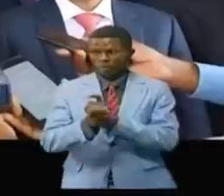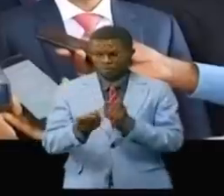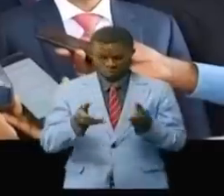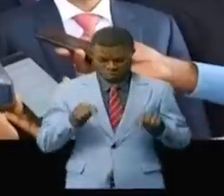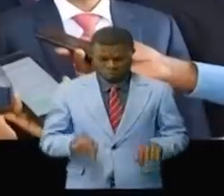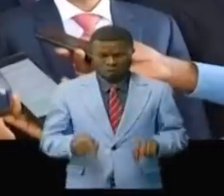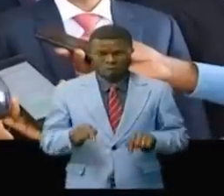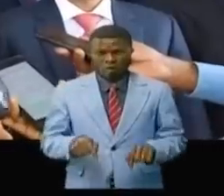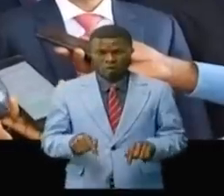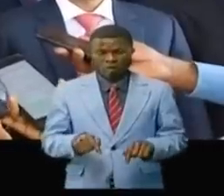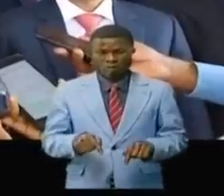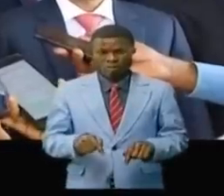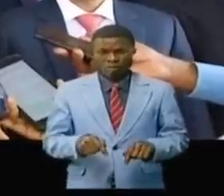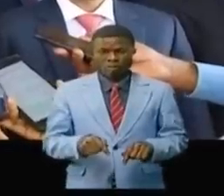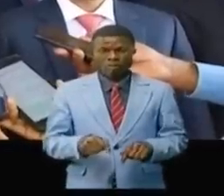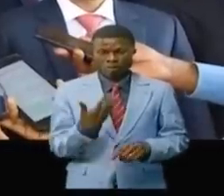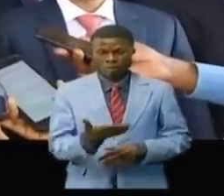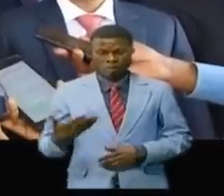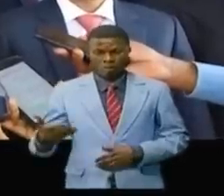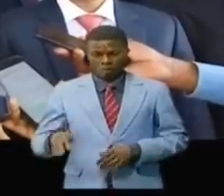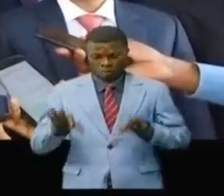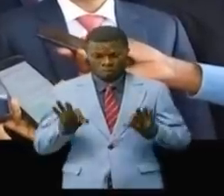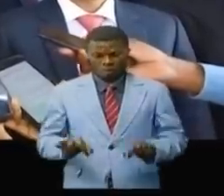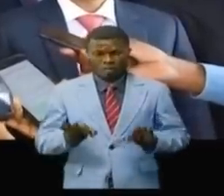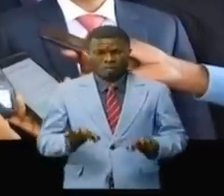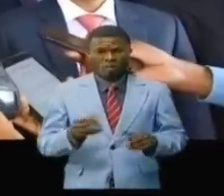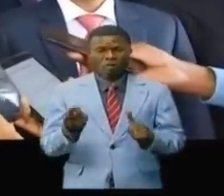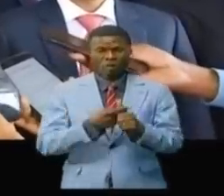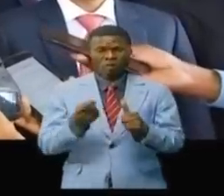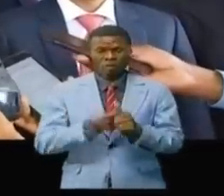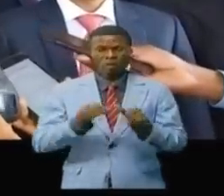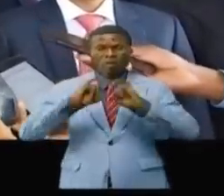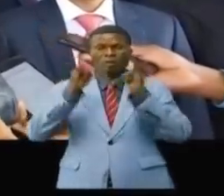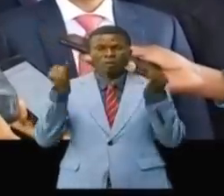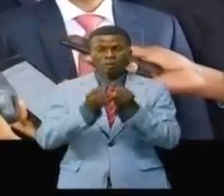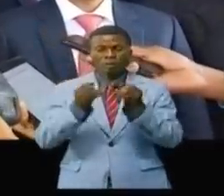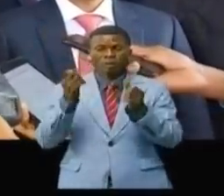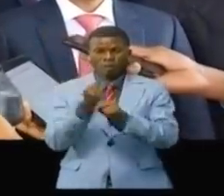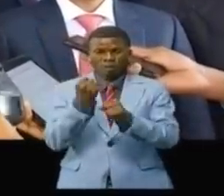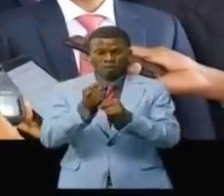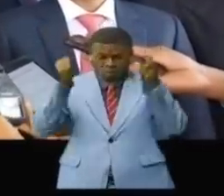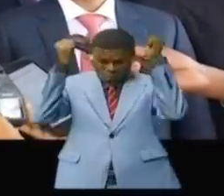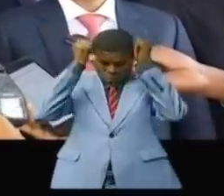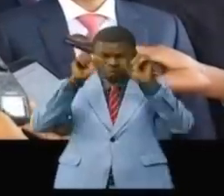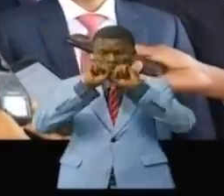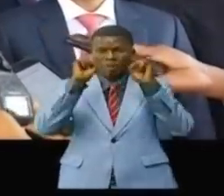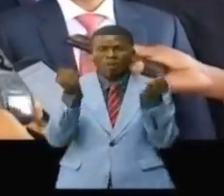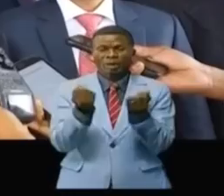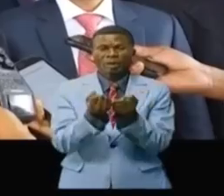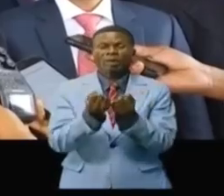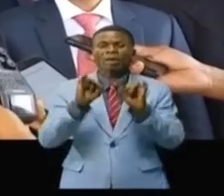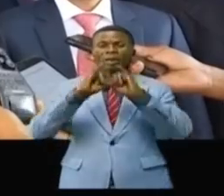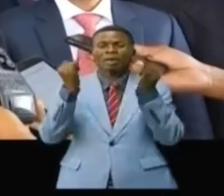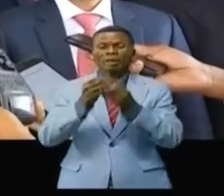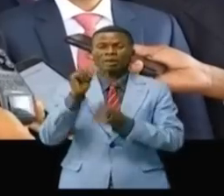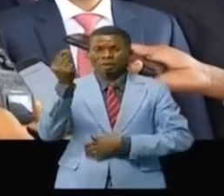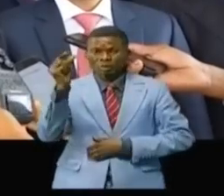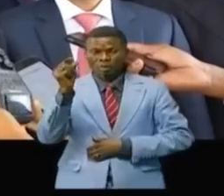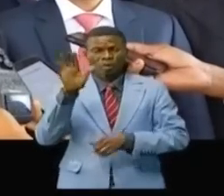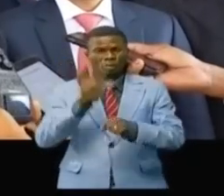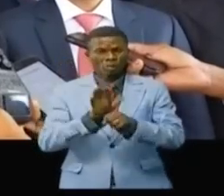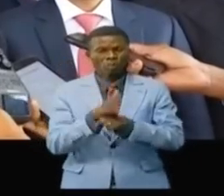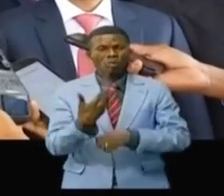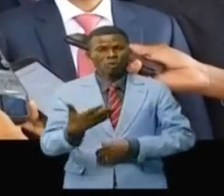locale de nos ressources naturelles, notamment l'industrie du bois, il y a l'industrie minière et plusieurs